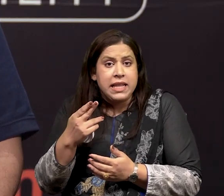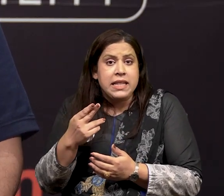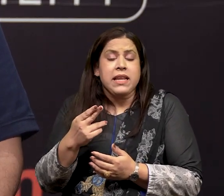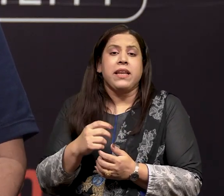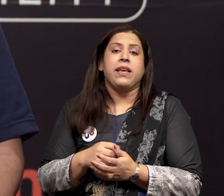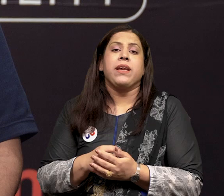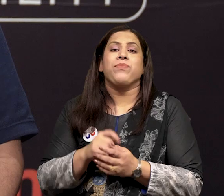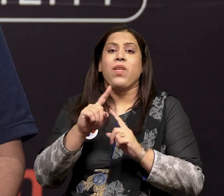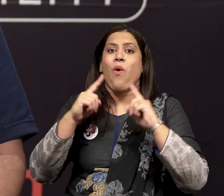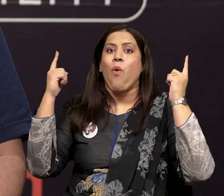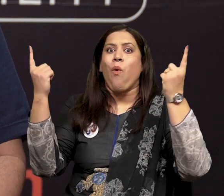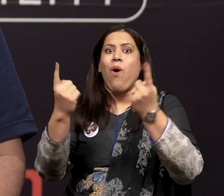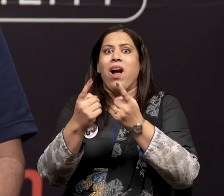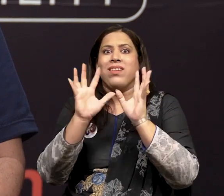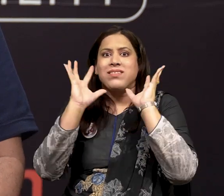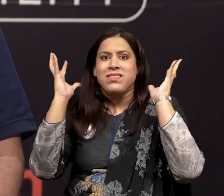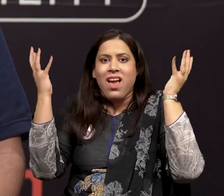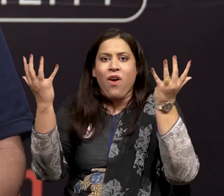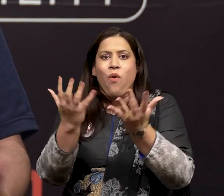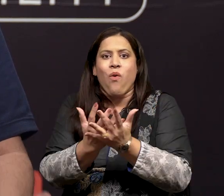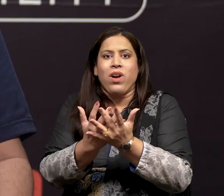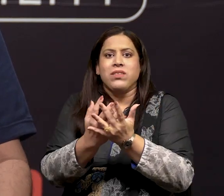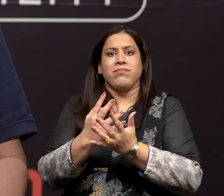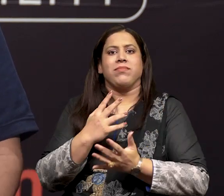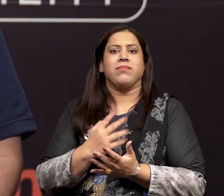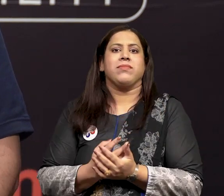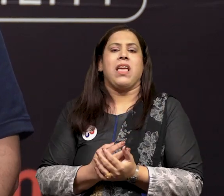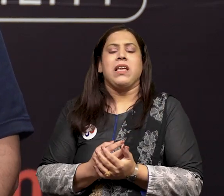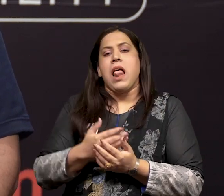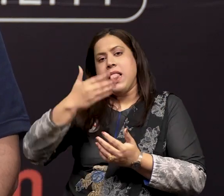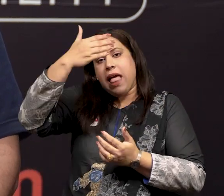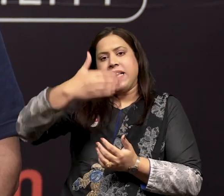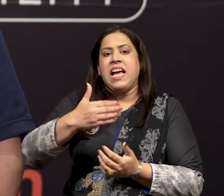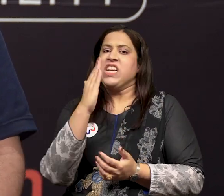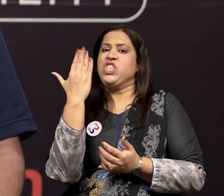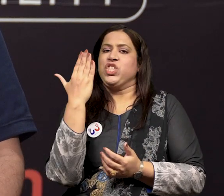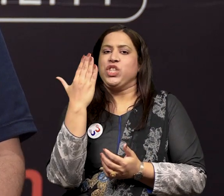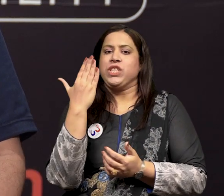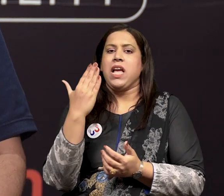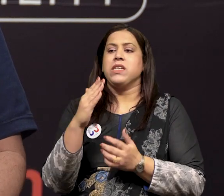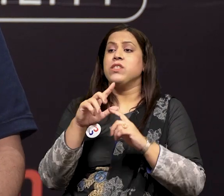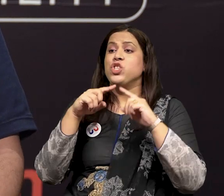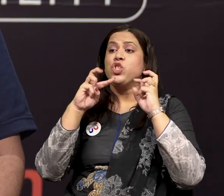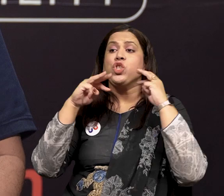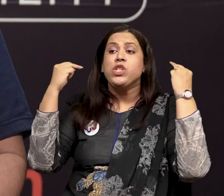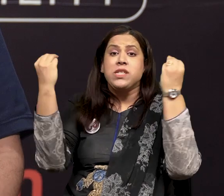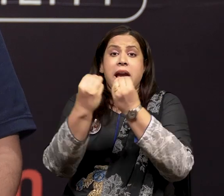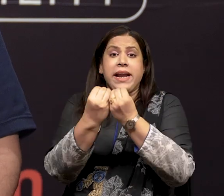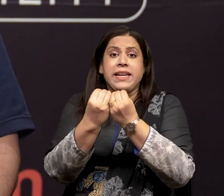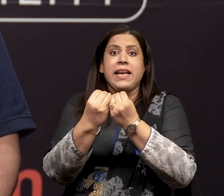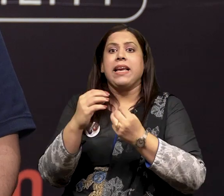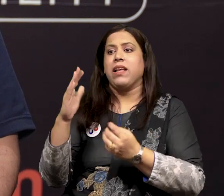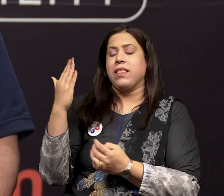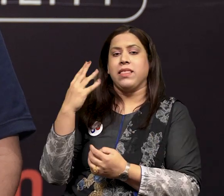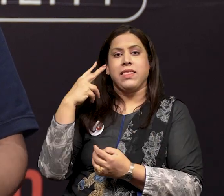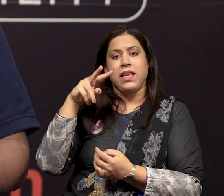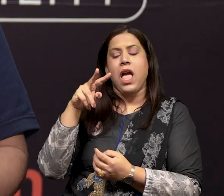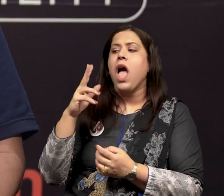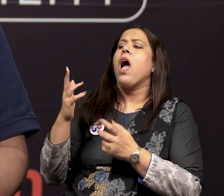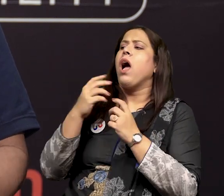करता है, वो क्वेश्चन जो प्रोबेबली हम कभी वैसे नहीं उसके बारे में सोचते, रेज नहीं करते. आर्ट डज नॉट गिव एन